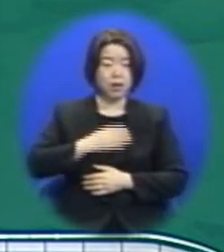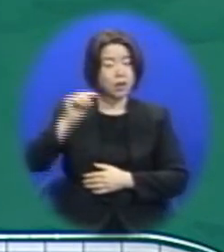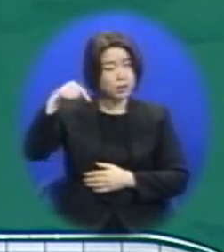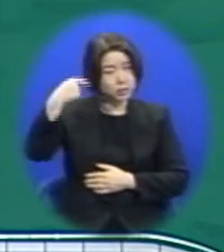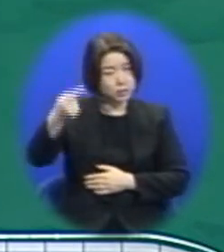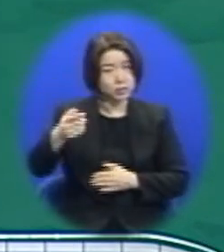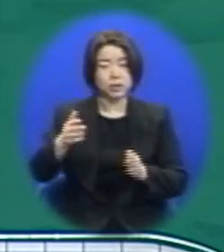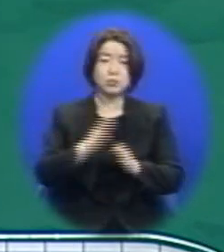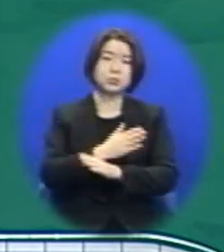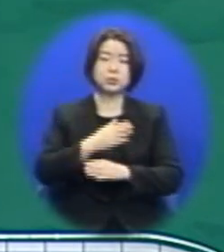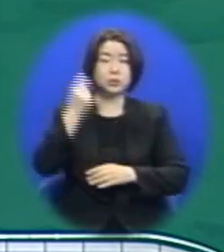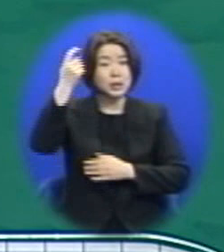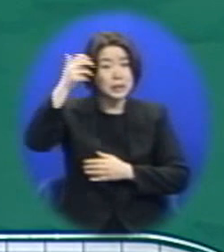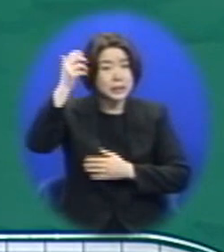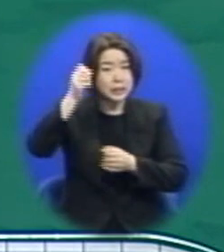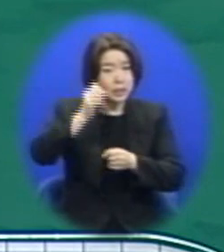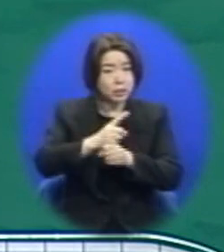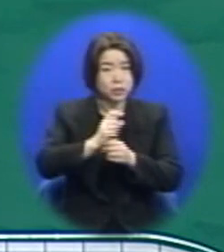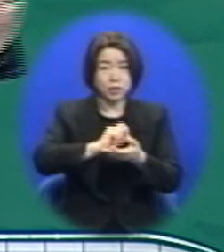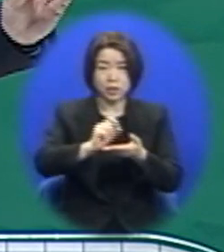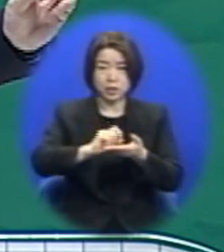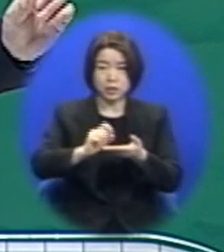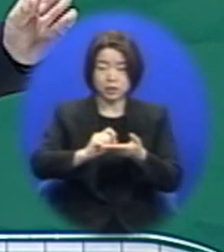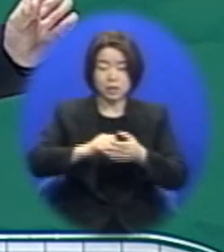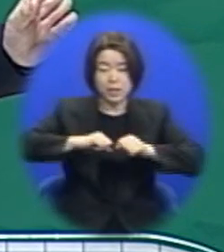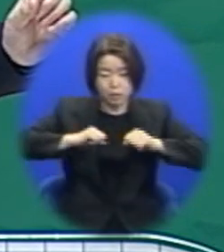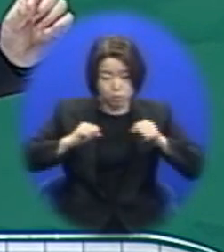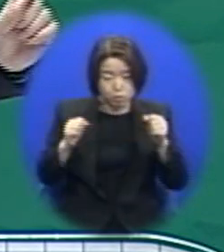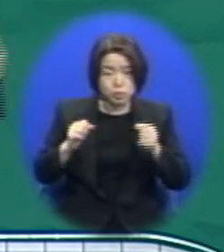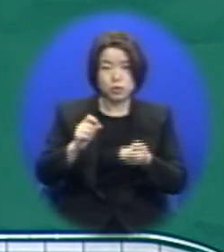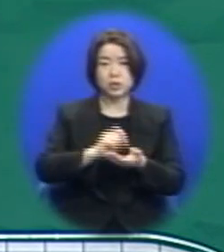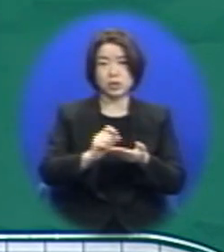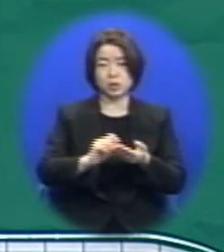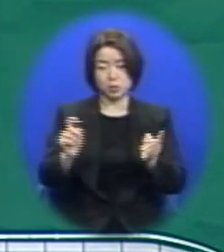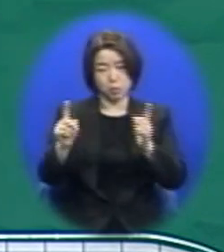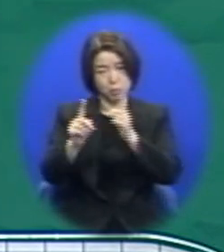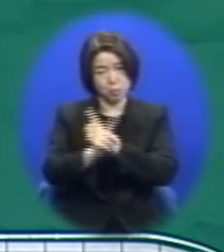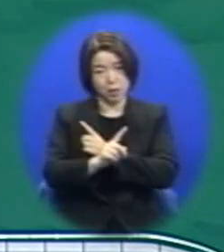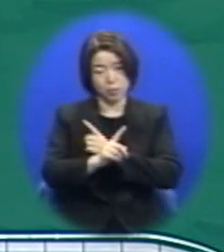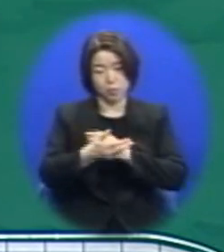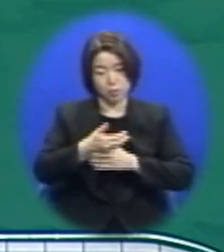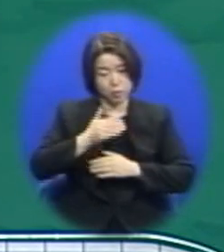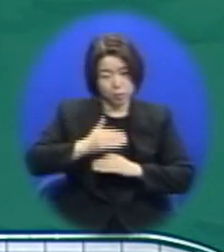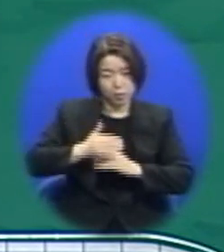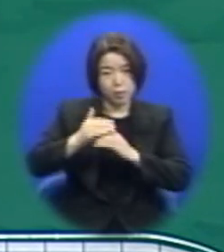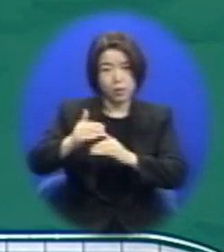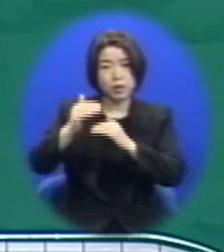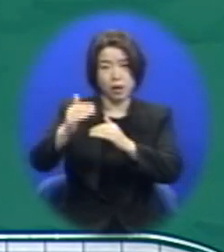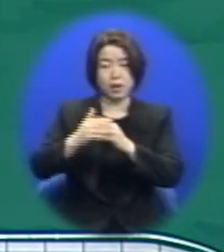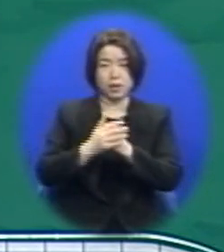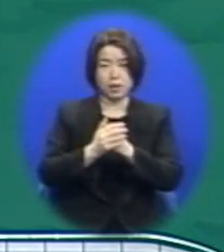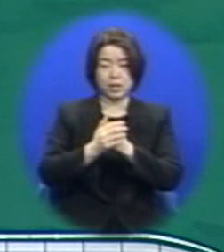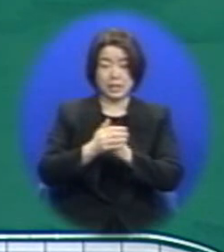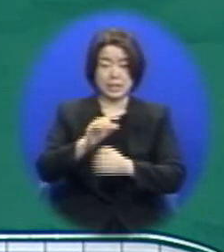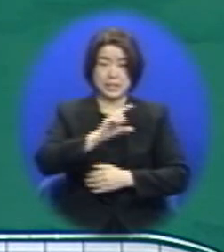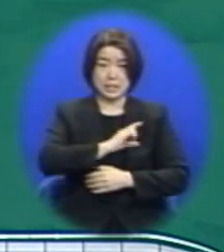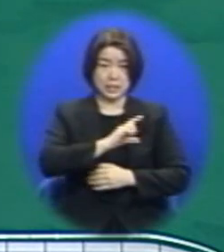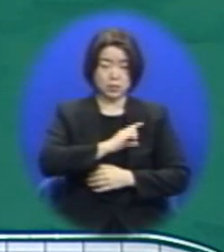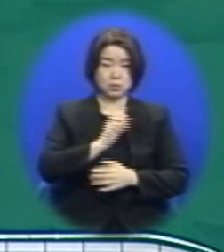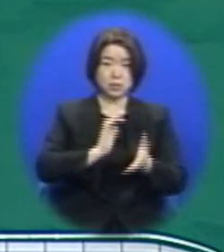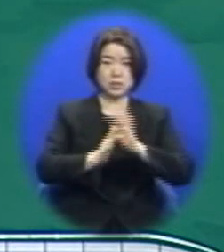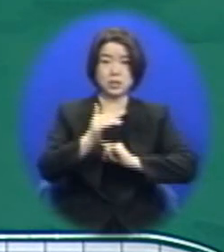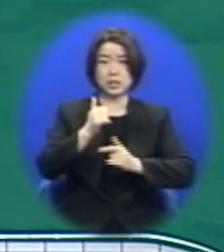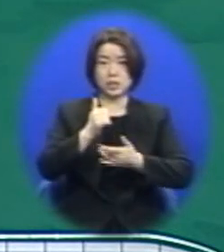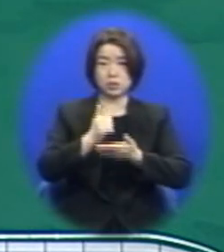그다음부터 영성일기를 순종일기가 되게 합시다. 그랬습니다. 그래서 이름을 예나왕, 예수님